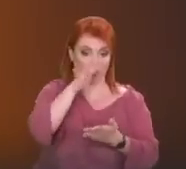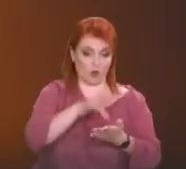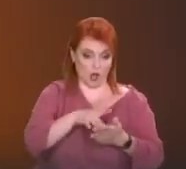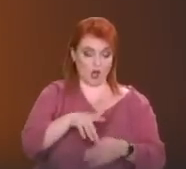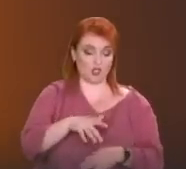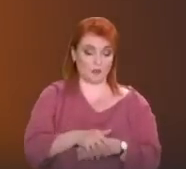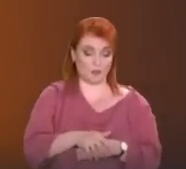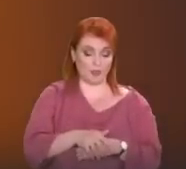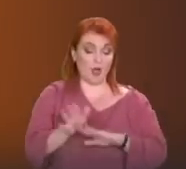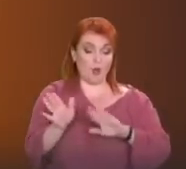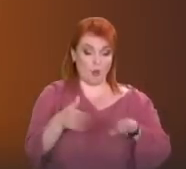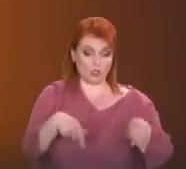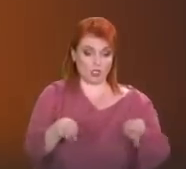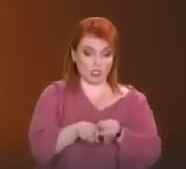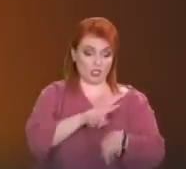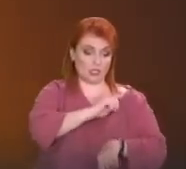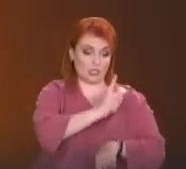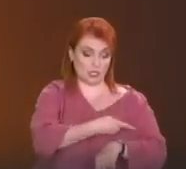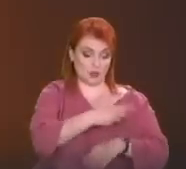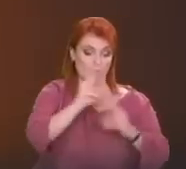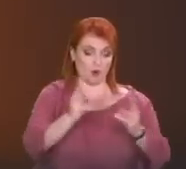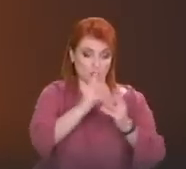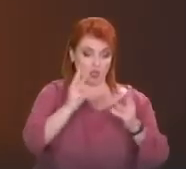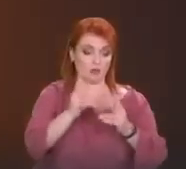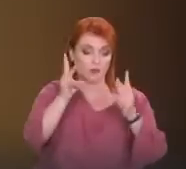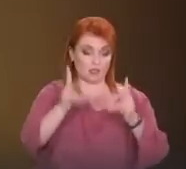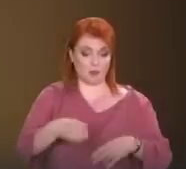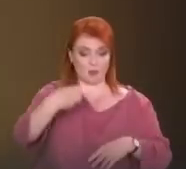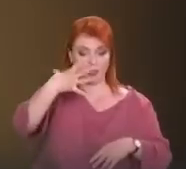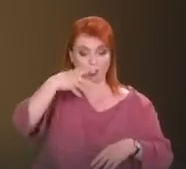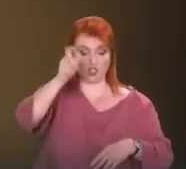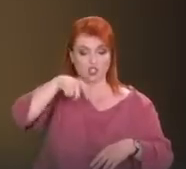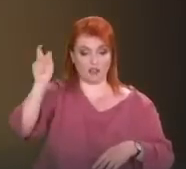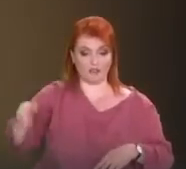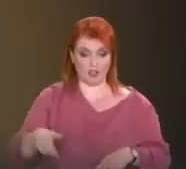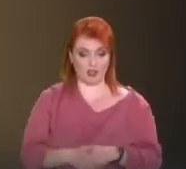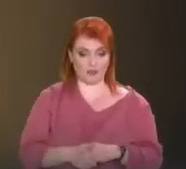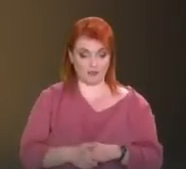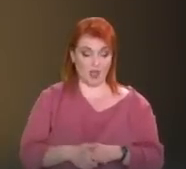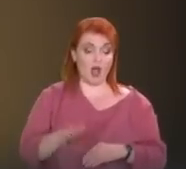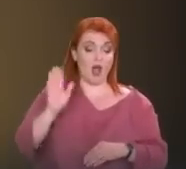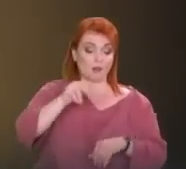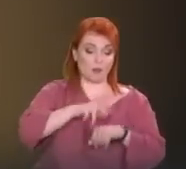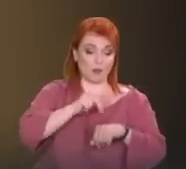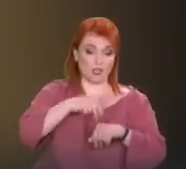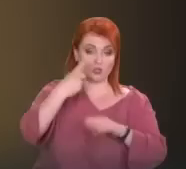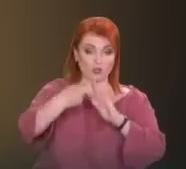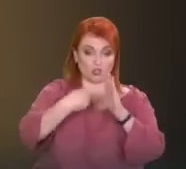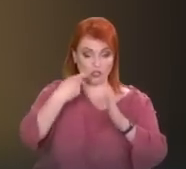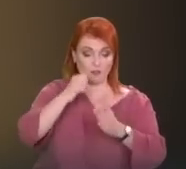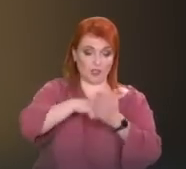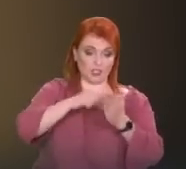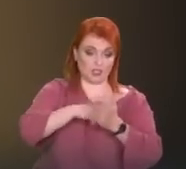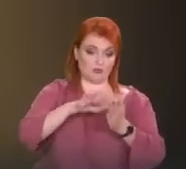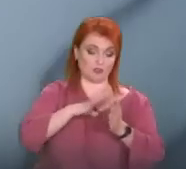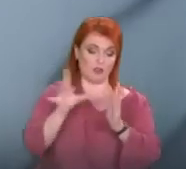tragediei, 15 persoane au fost rănite. Poliția din Dubai a stabilit ulterior că incendiul a fost cauzat de o defecțiune